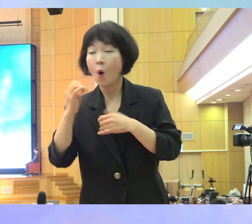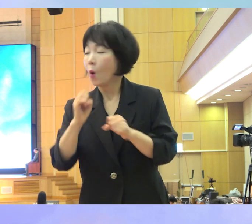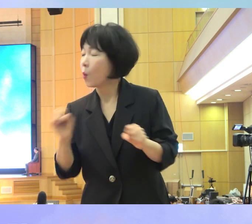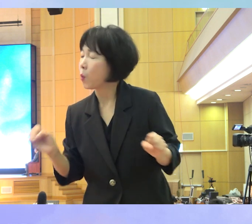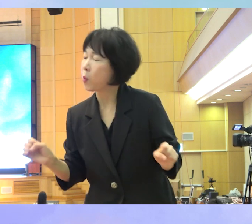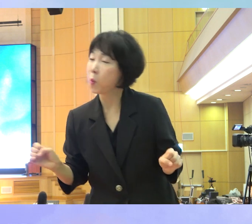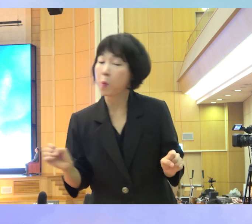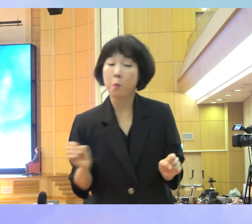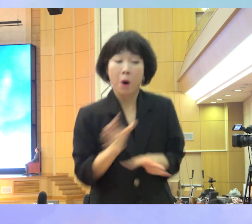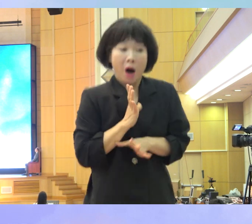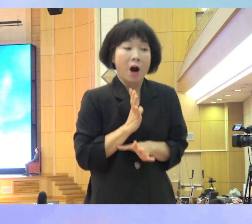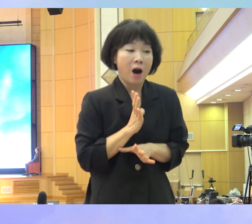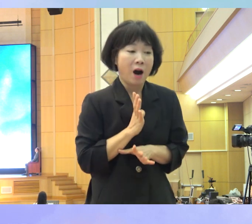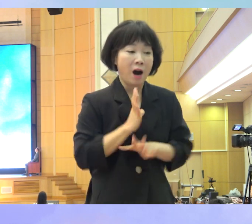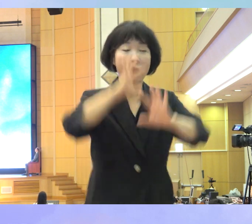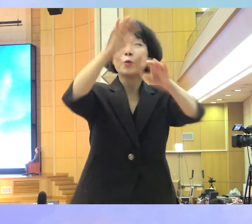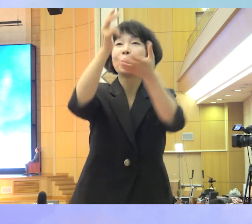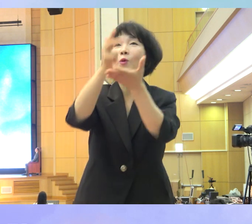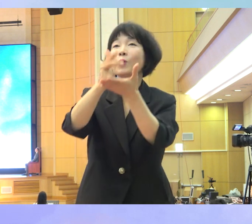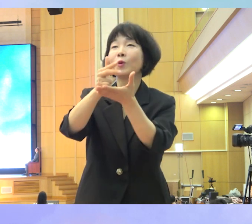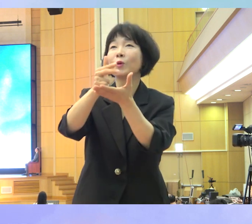아름답고